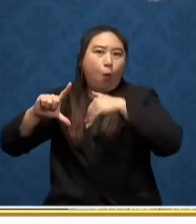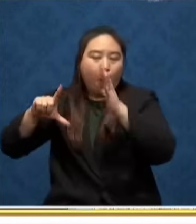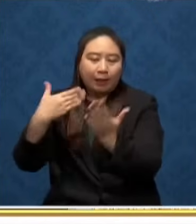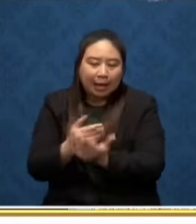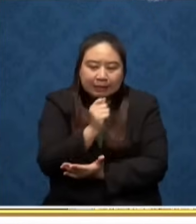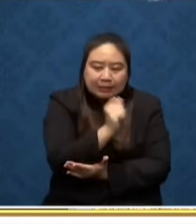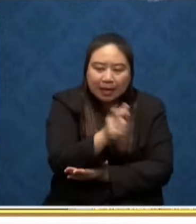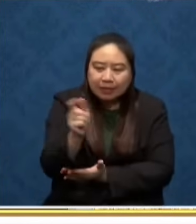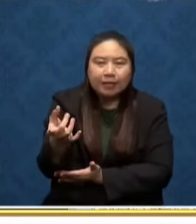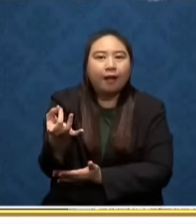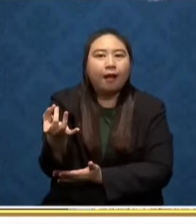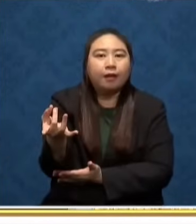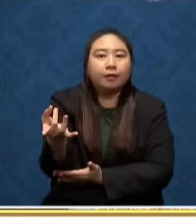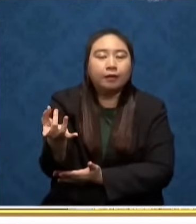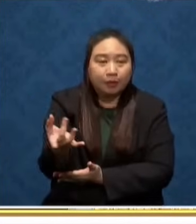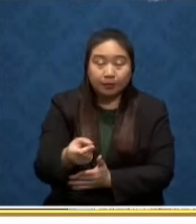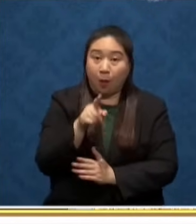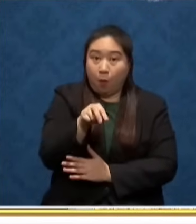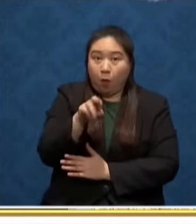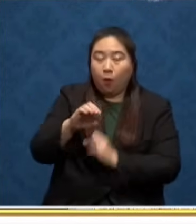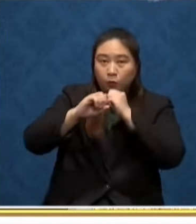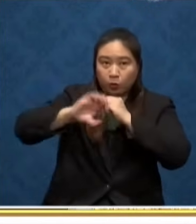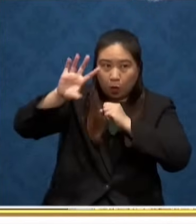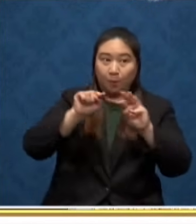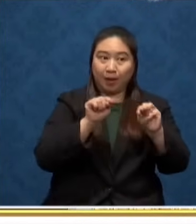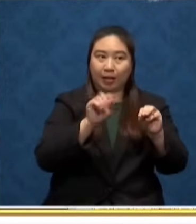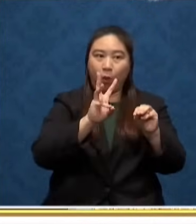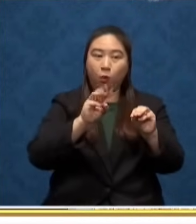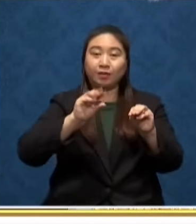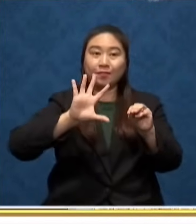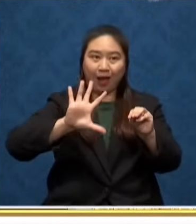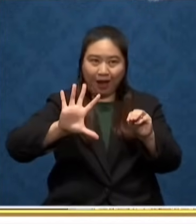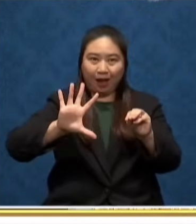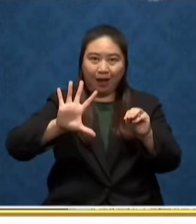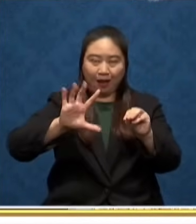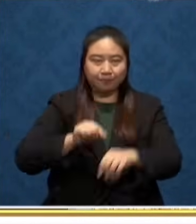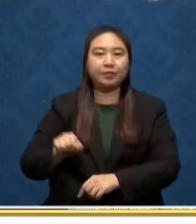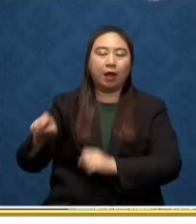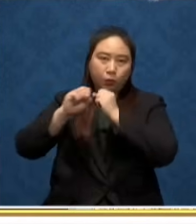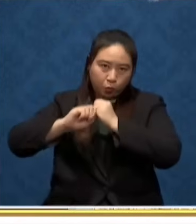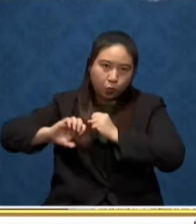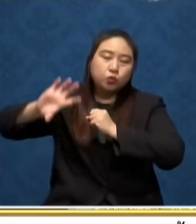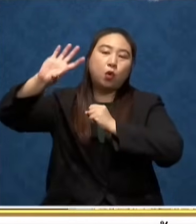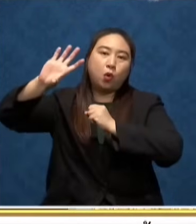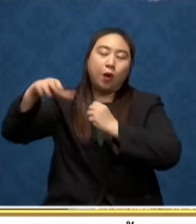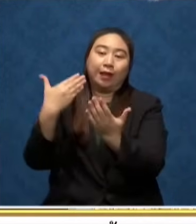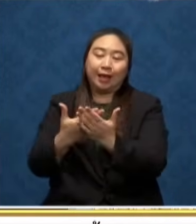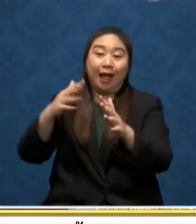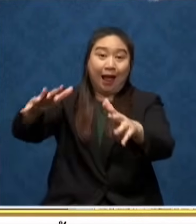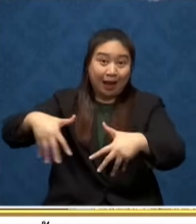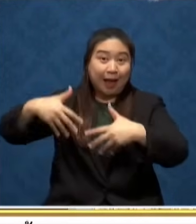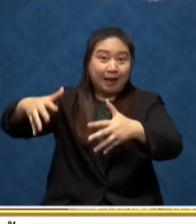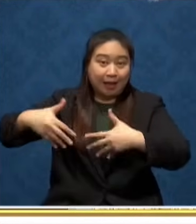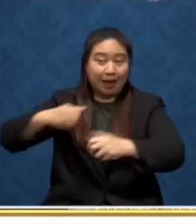ไรตามพ.ร.บ.กสทช.มาตรา65ค่ะเปิดช่องให้กสทช.นำรายได้ที่จัดเก็บในแ